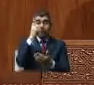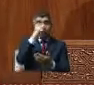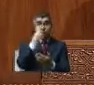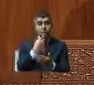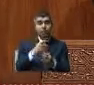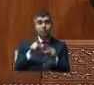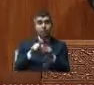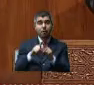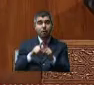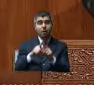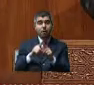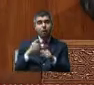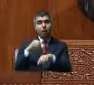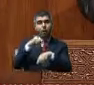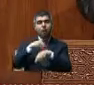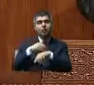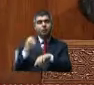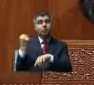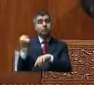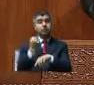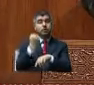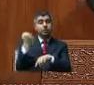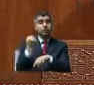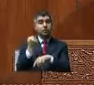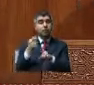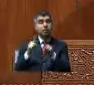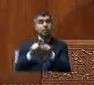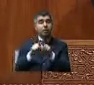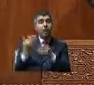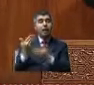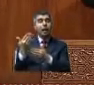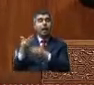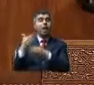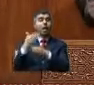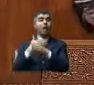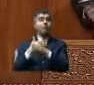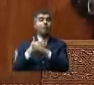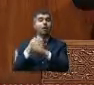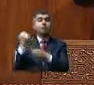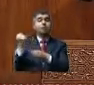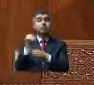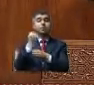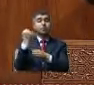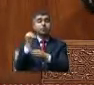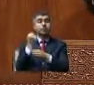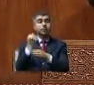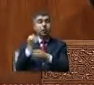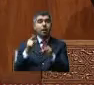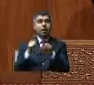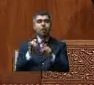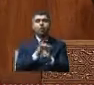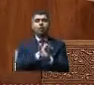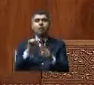كيطلب منه بعض المرات وقت كبير، وين كان فرق بين تمشي وتسنى وبين ما يكونش